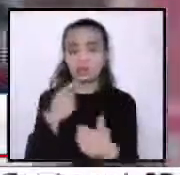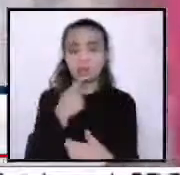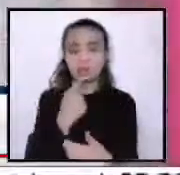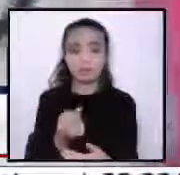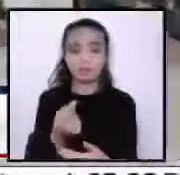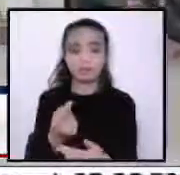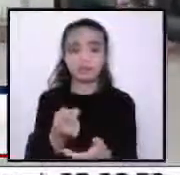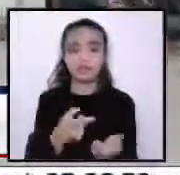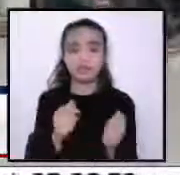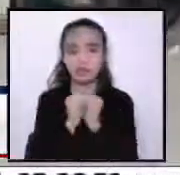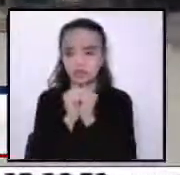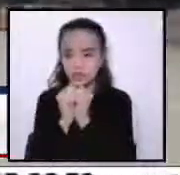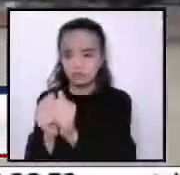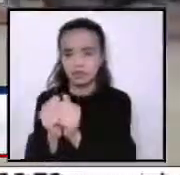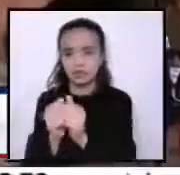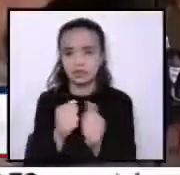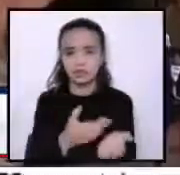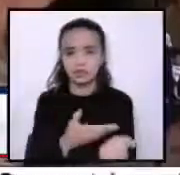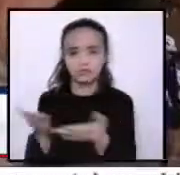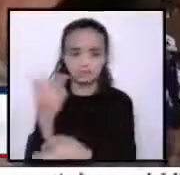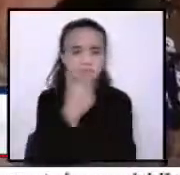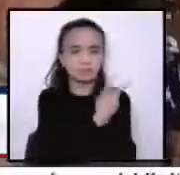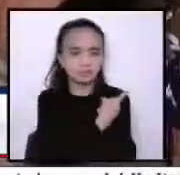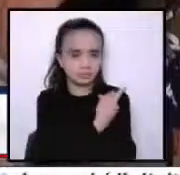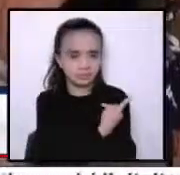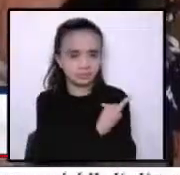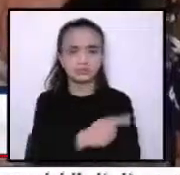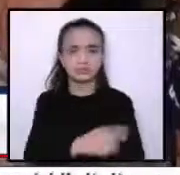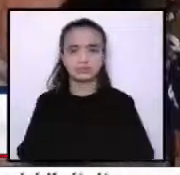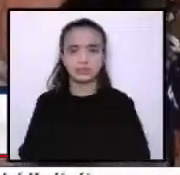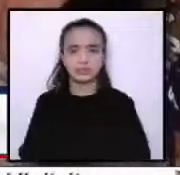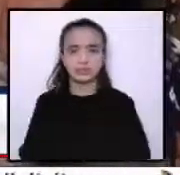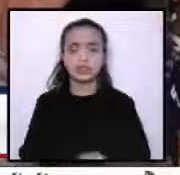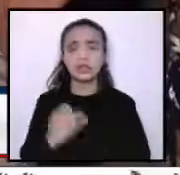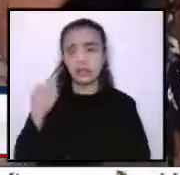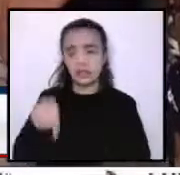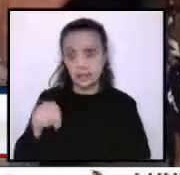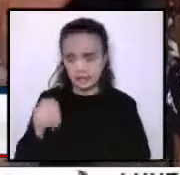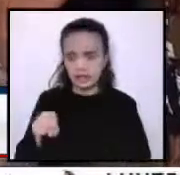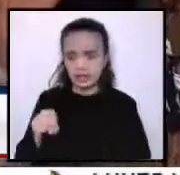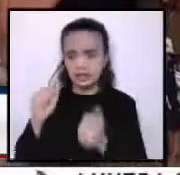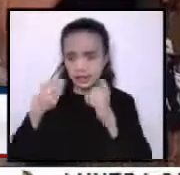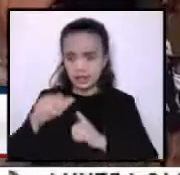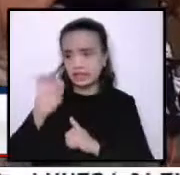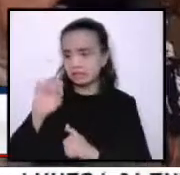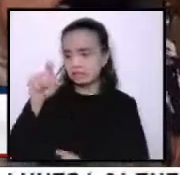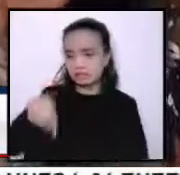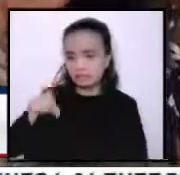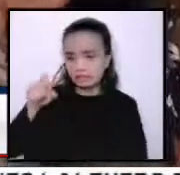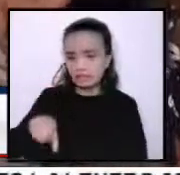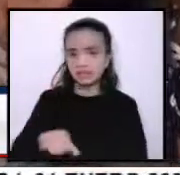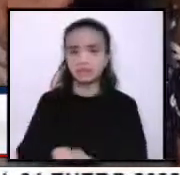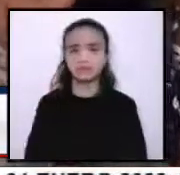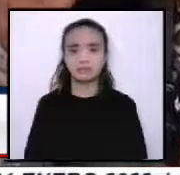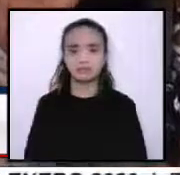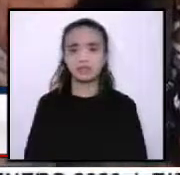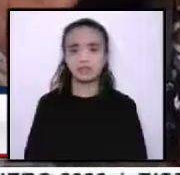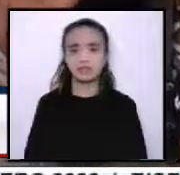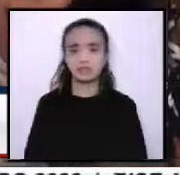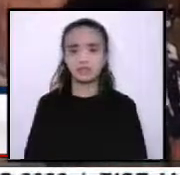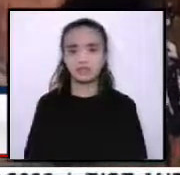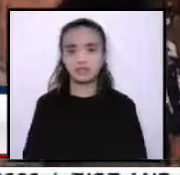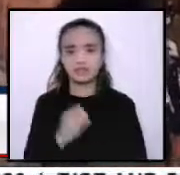sa kanilang mga anak sa vaccination site. Papayag, syempre, kung yun ang kakailanganin eh. Kung yun ang kailangan. Kailangan sa